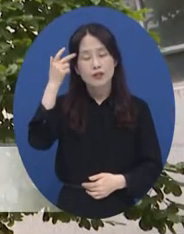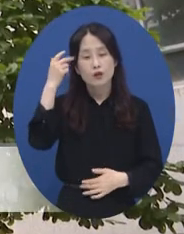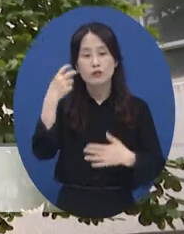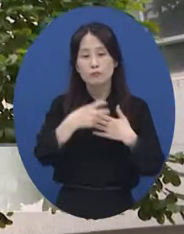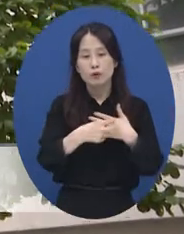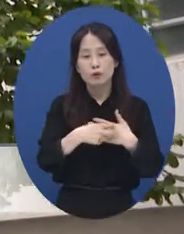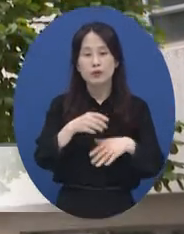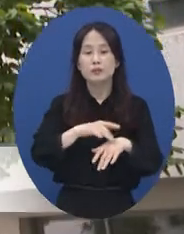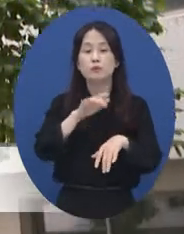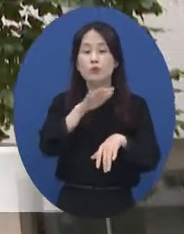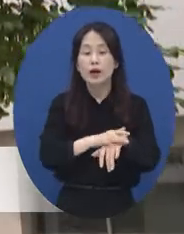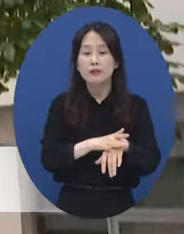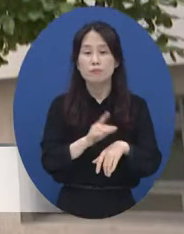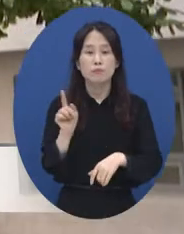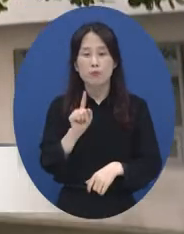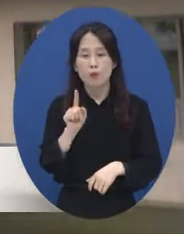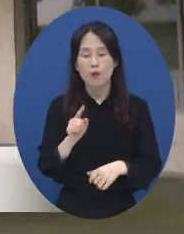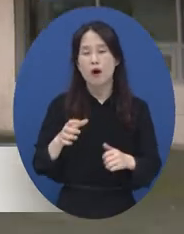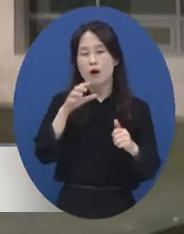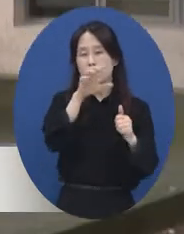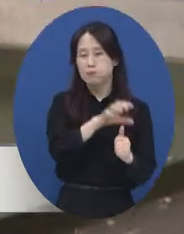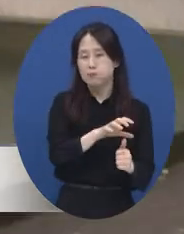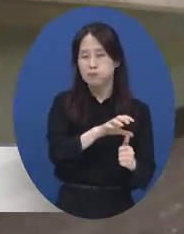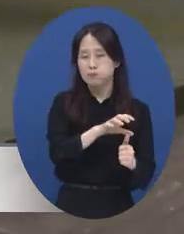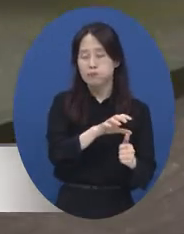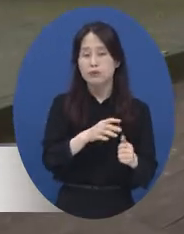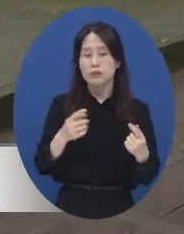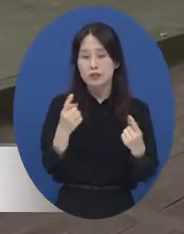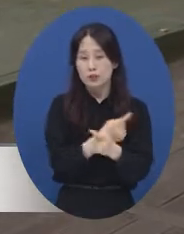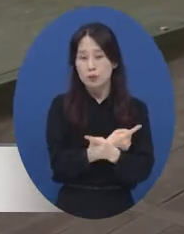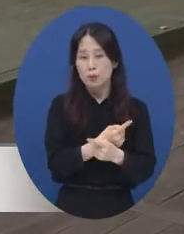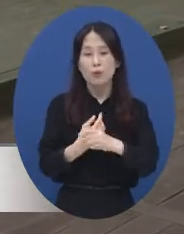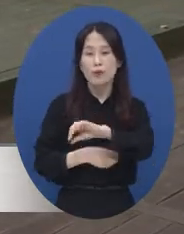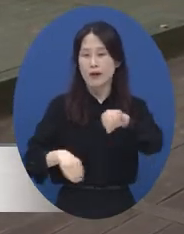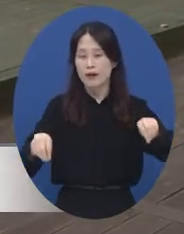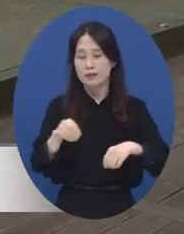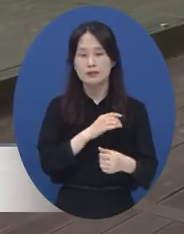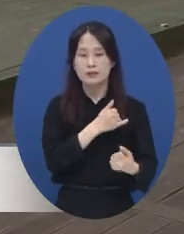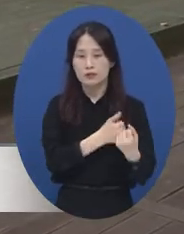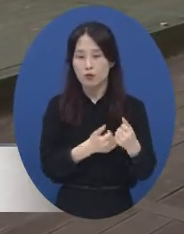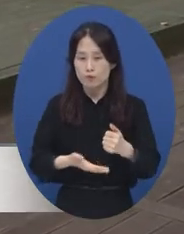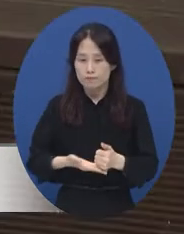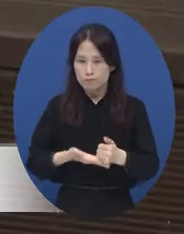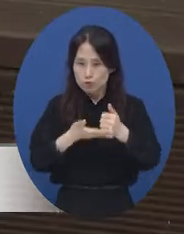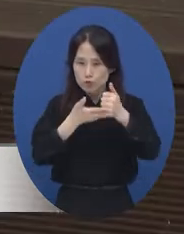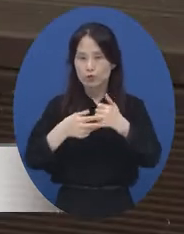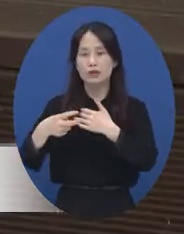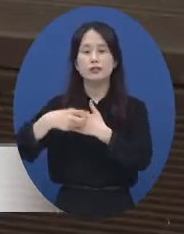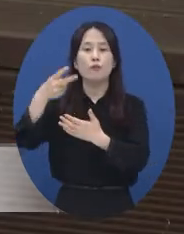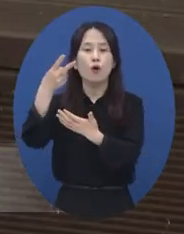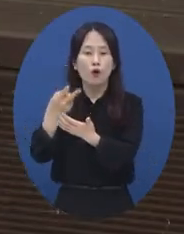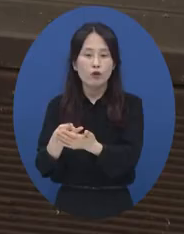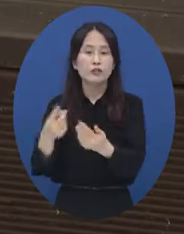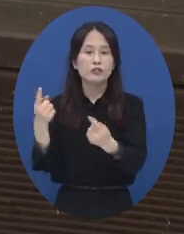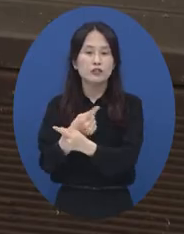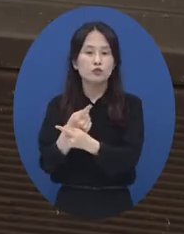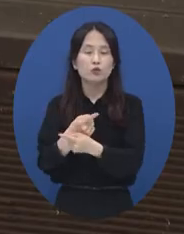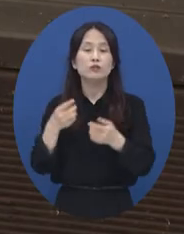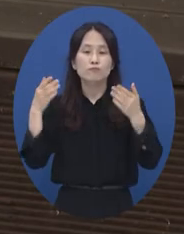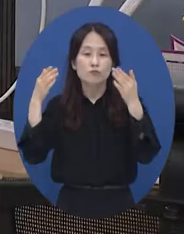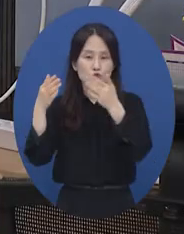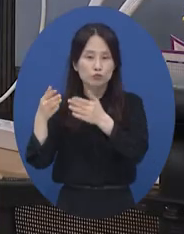관행적으로 이루어졌던 경리 나 강 바꿔 같은 처치 대신 인권을 존중하는 입원치료 에 방점 을 준다는 구상